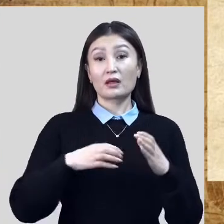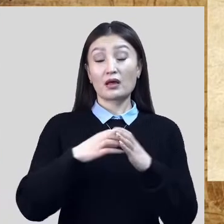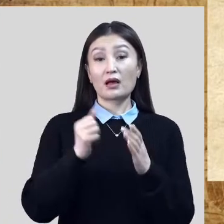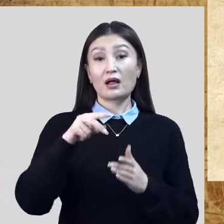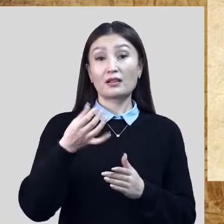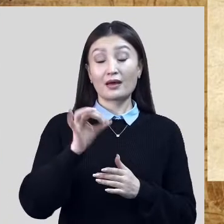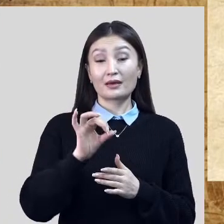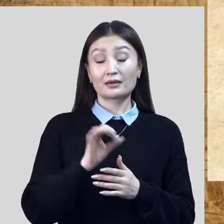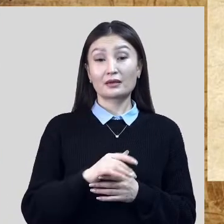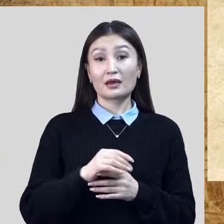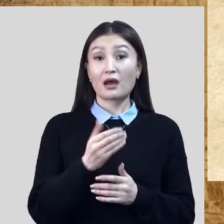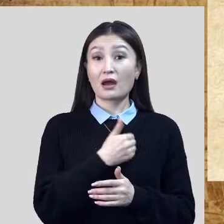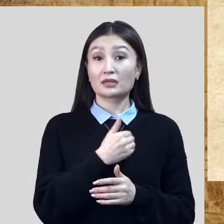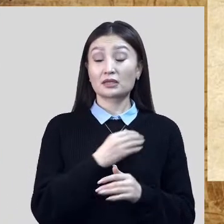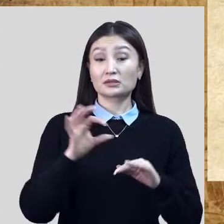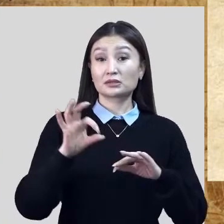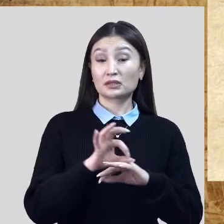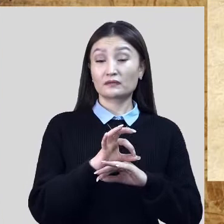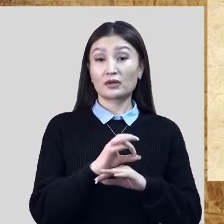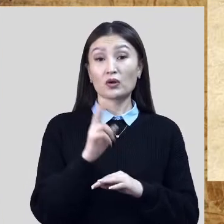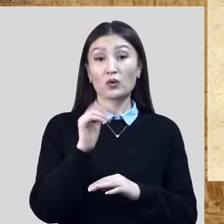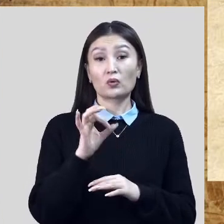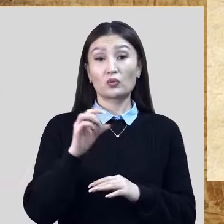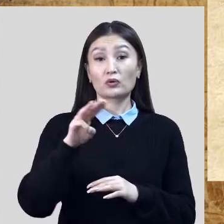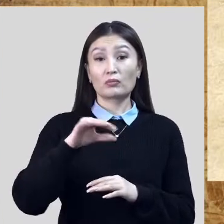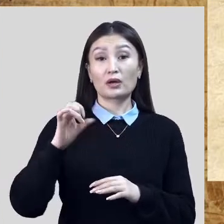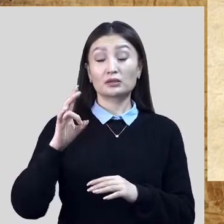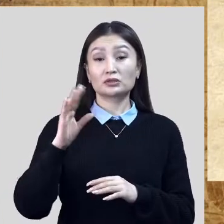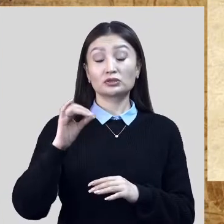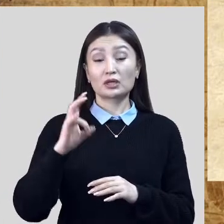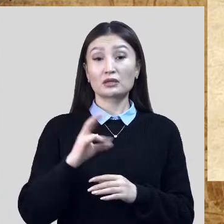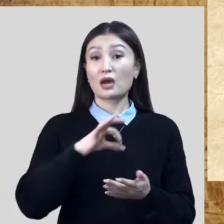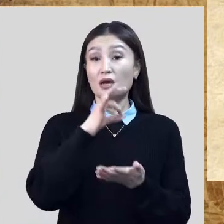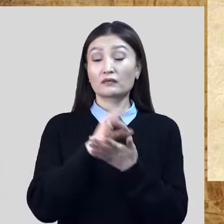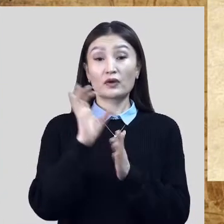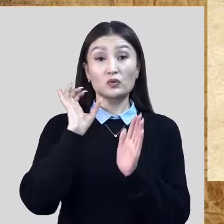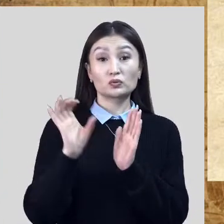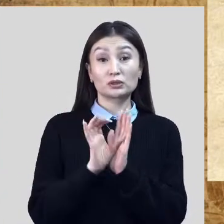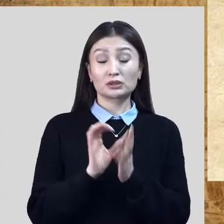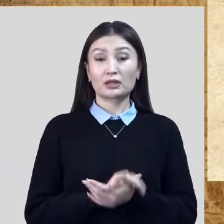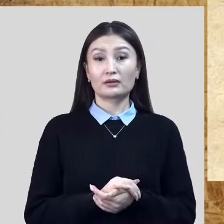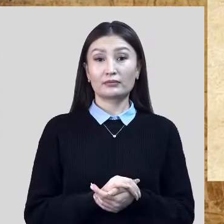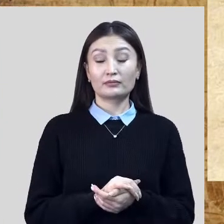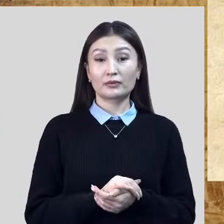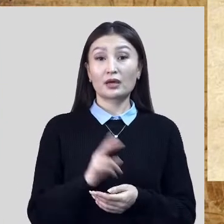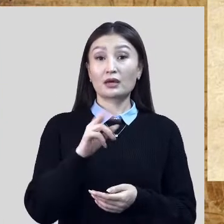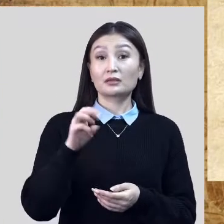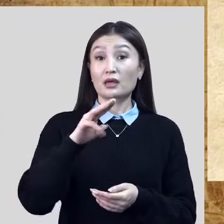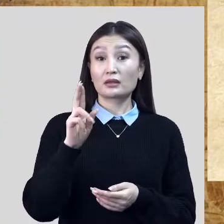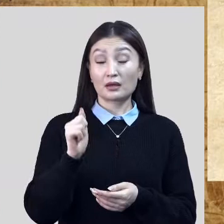алайских кыргызов, хотел засватать Курманджан, но в ответ Алымбек датка услышал: